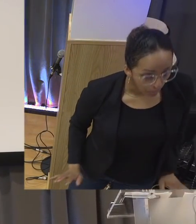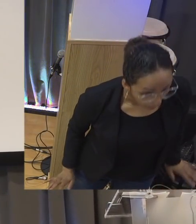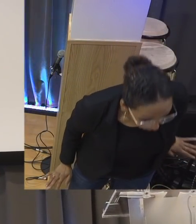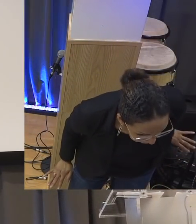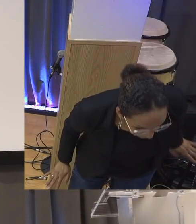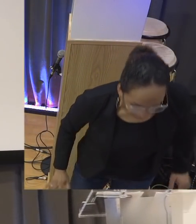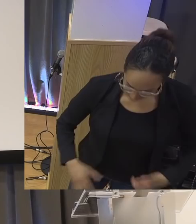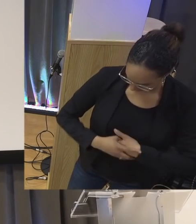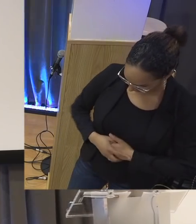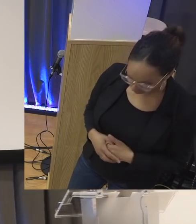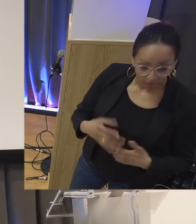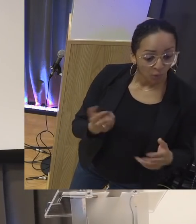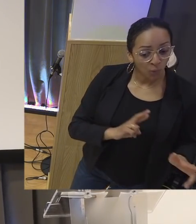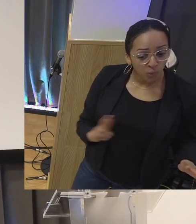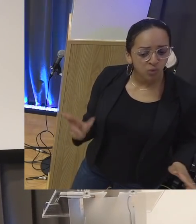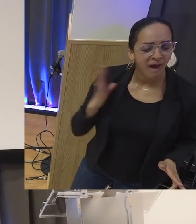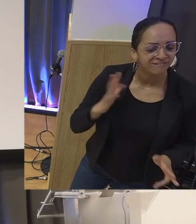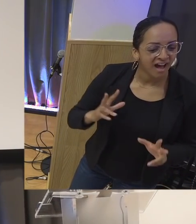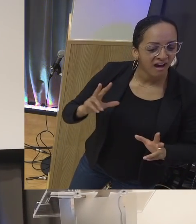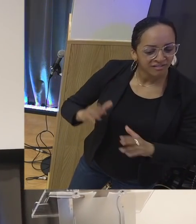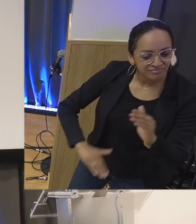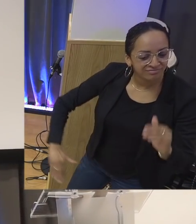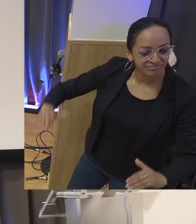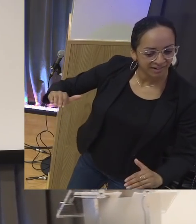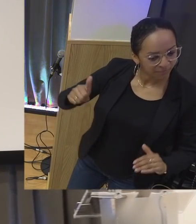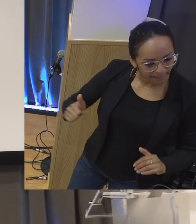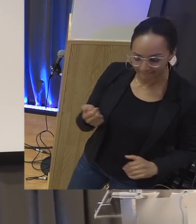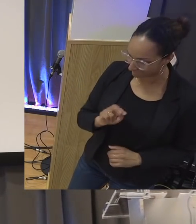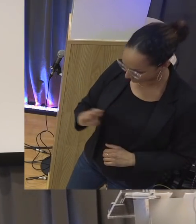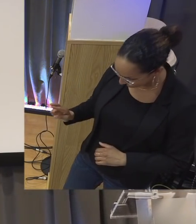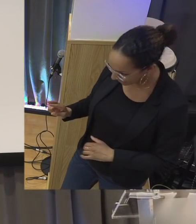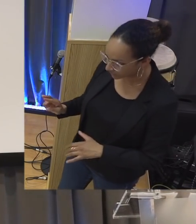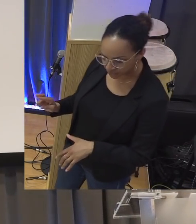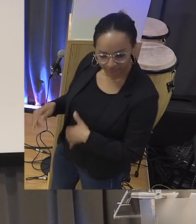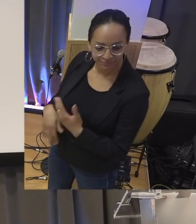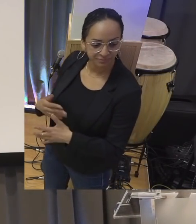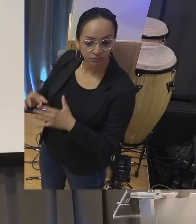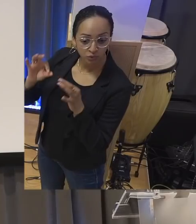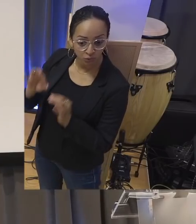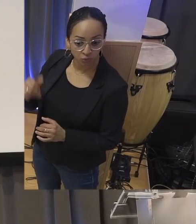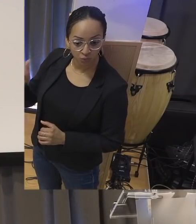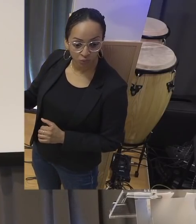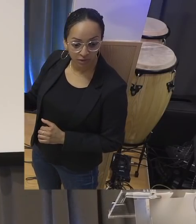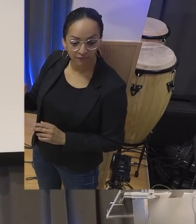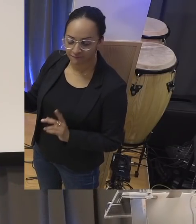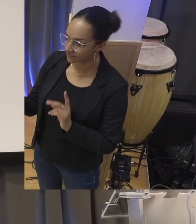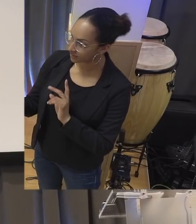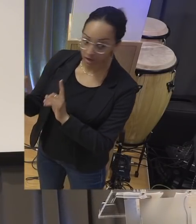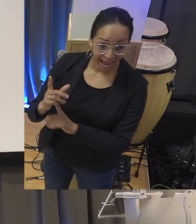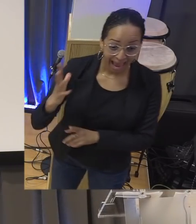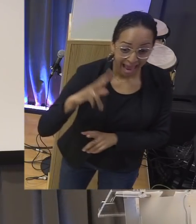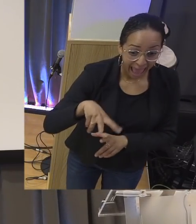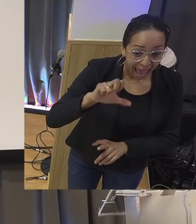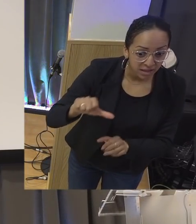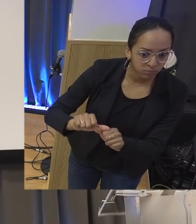Et quand il a revu cette fille avec qui il a eu déjà les premières relations, I like to move it, move it, move